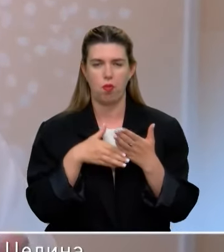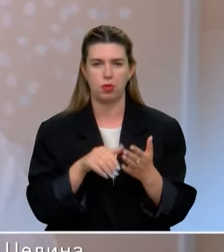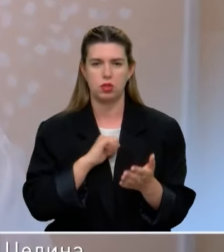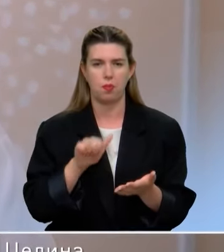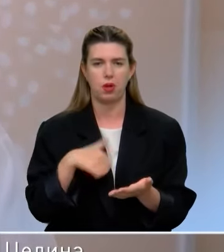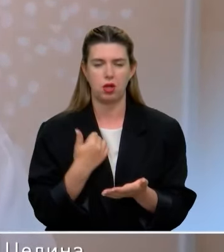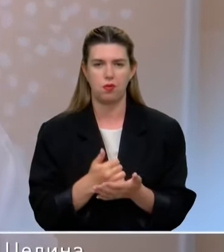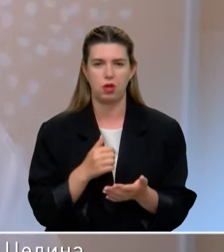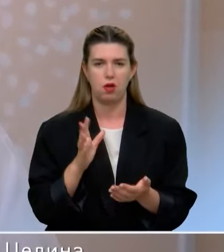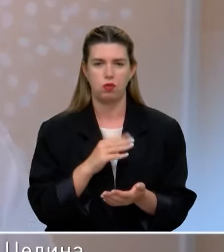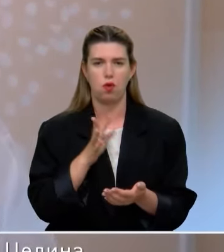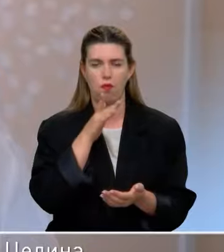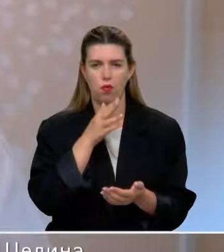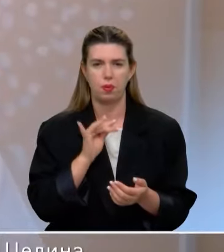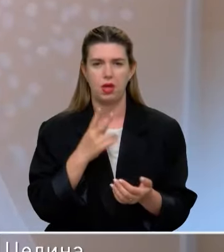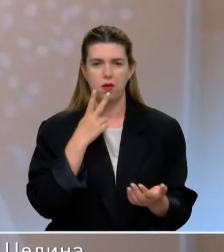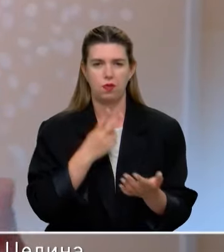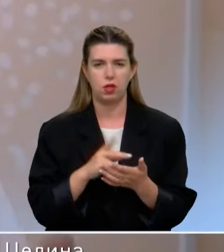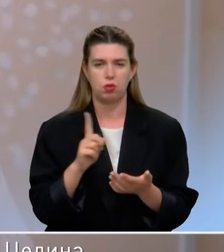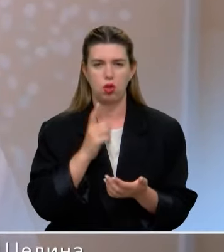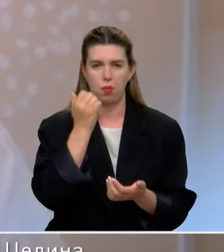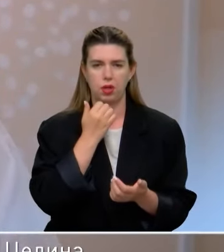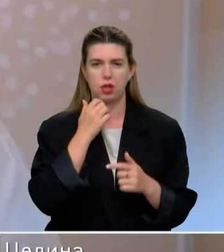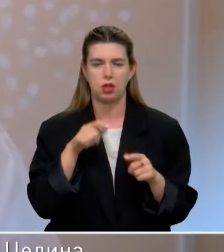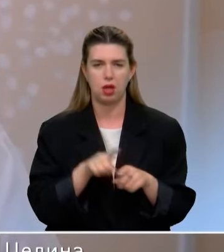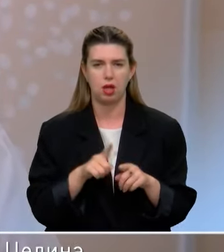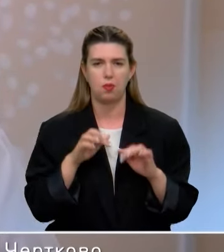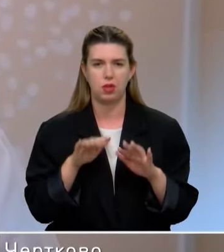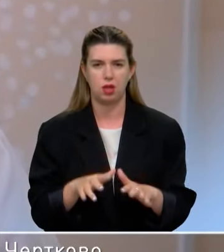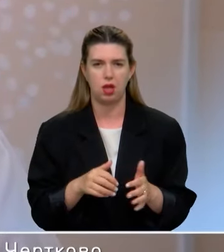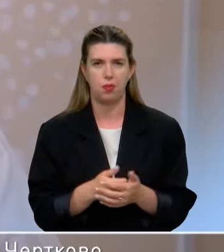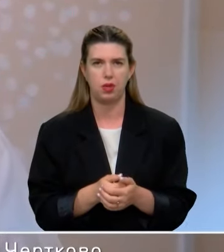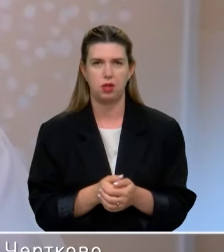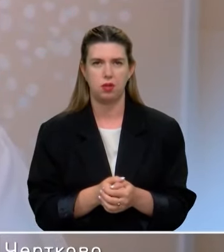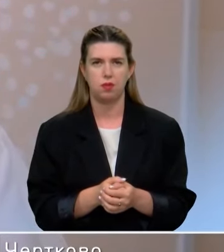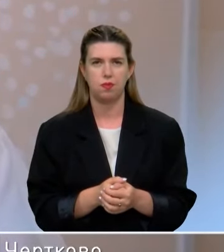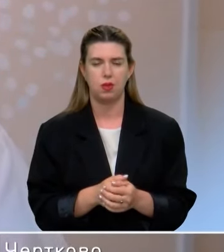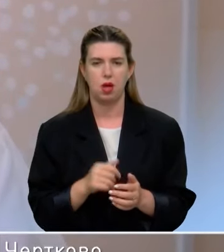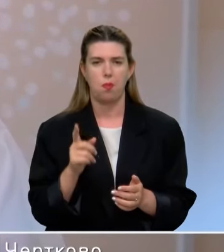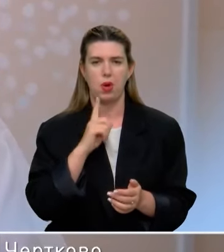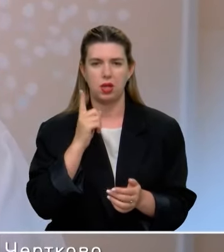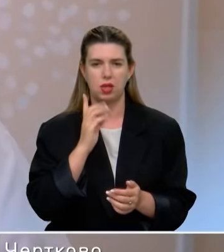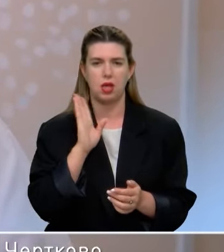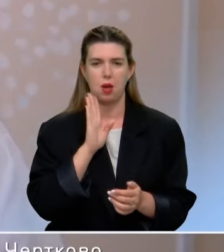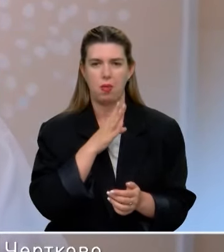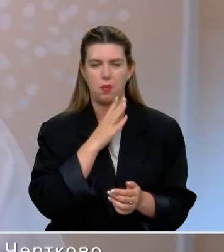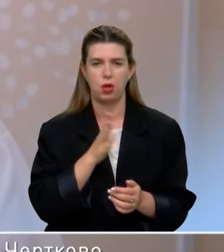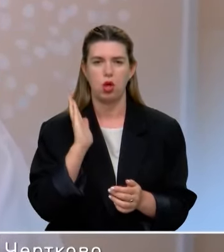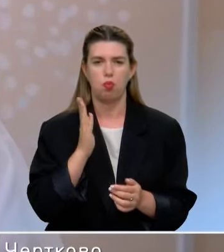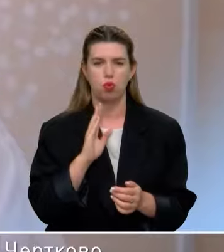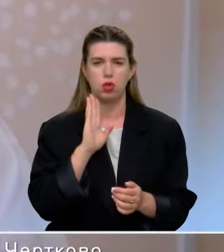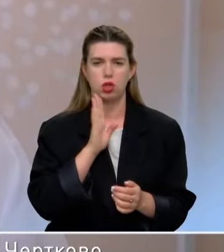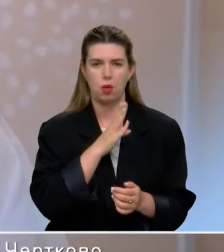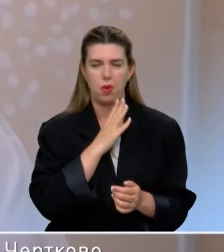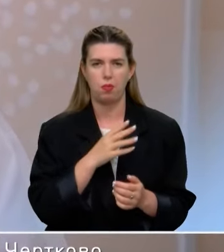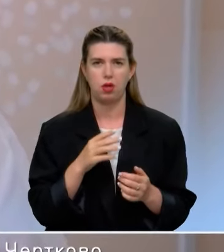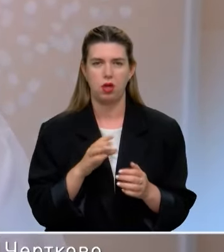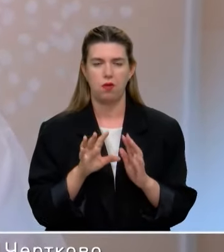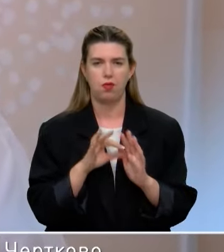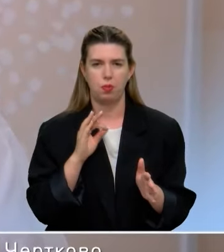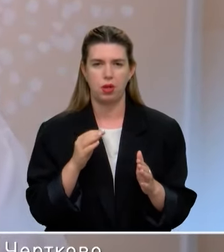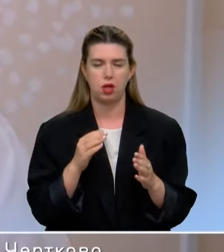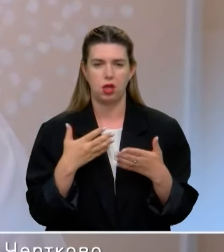главное вовремя и мы видим что благодаря таким делам молодые мамы Будущие мамы убирают